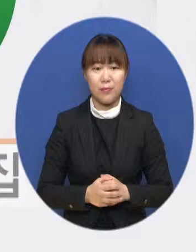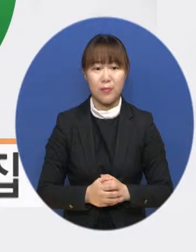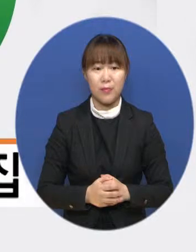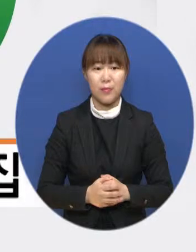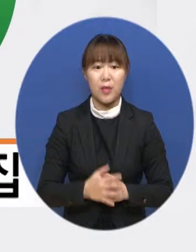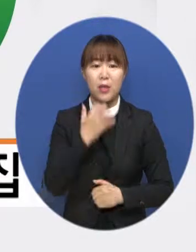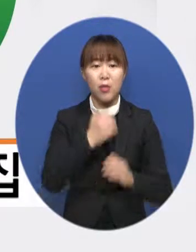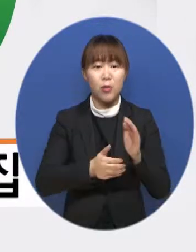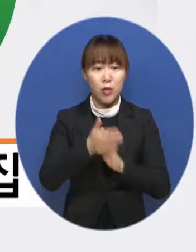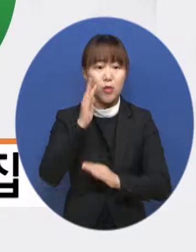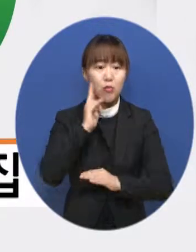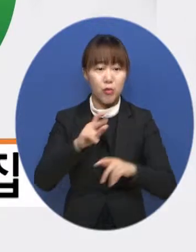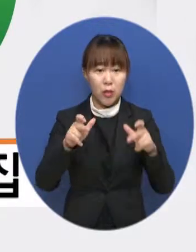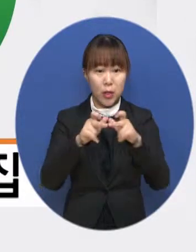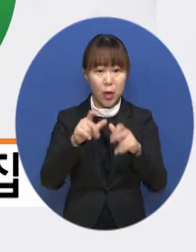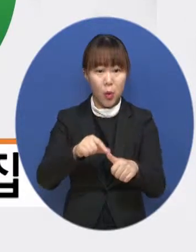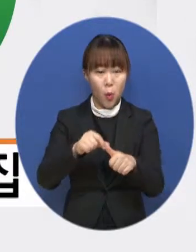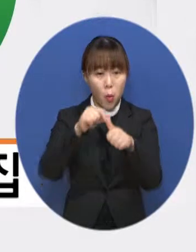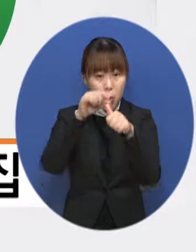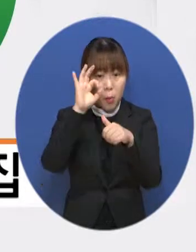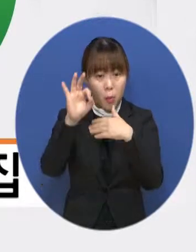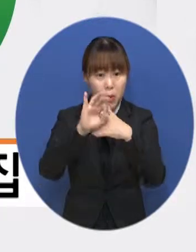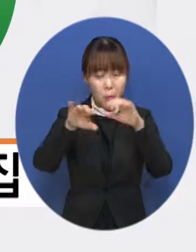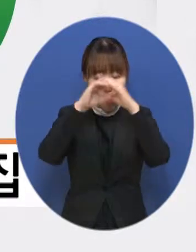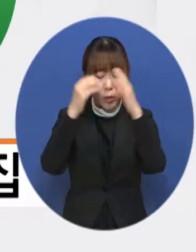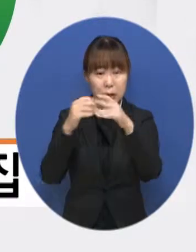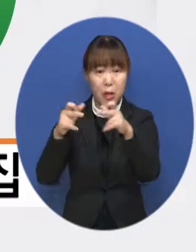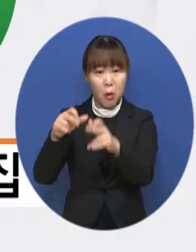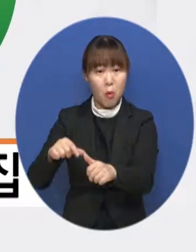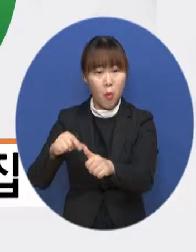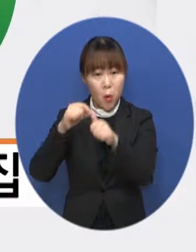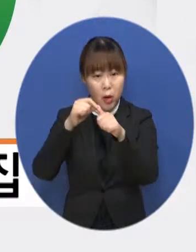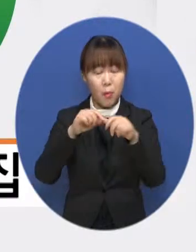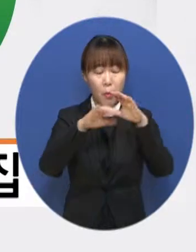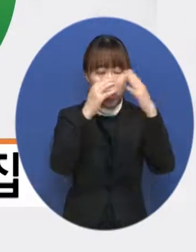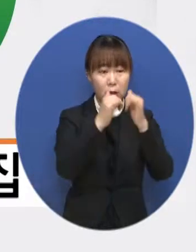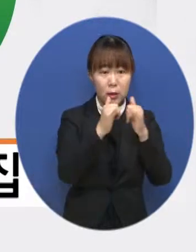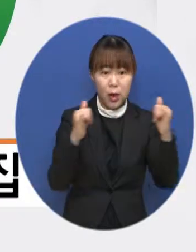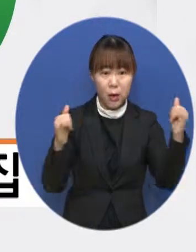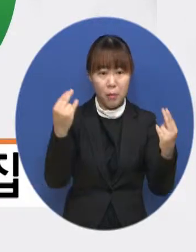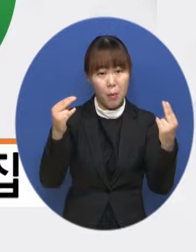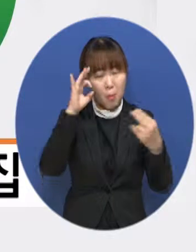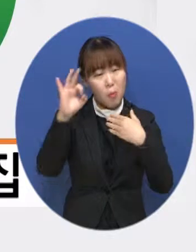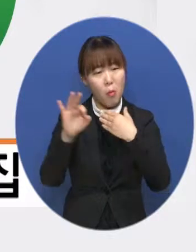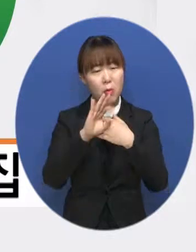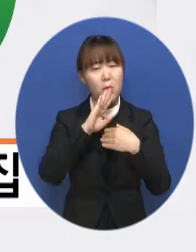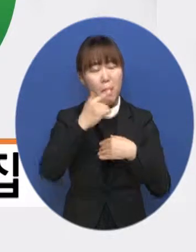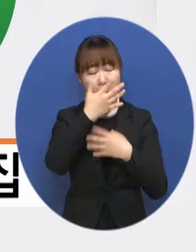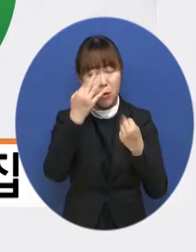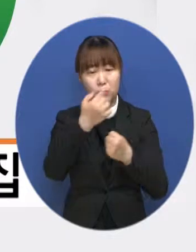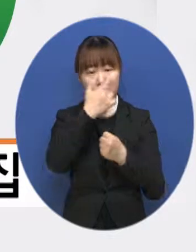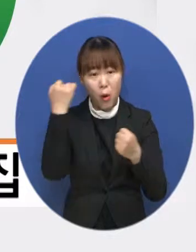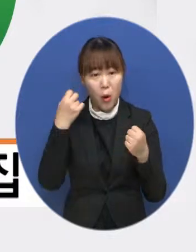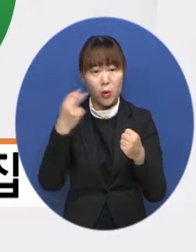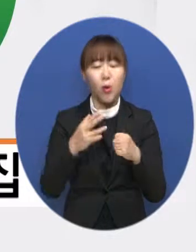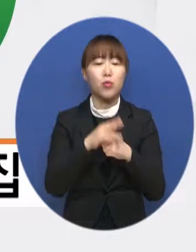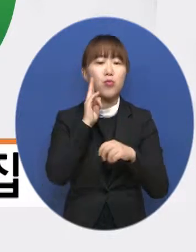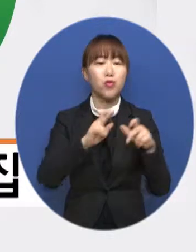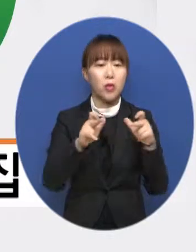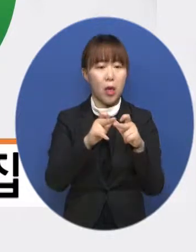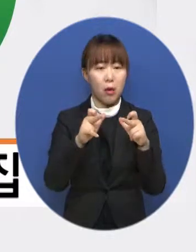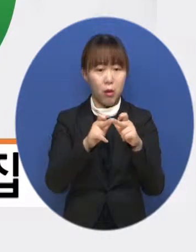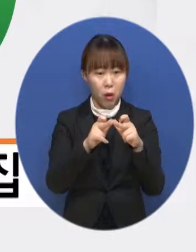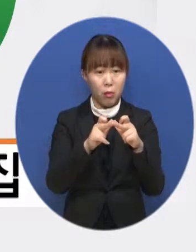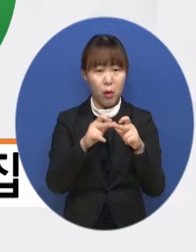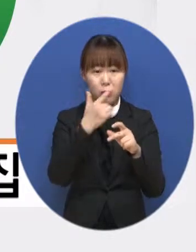서울시 중증 장애인 고용률이 전체 장애인 고용률 과 전체 인구 대비 고용률 에 비해 매우 낮고 중증장애인의 빈곤